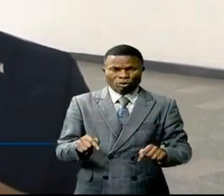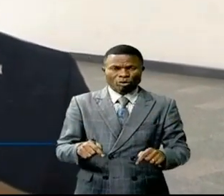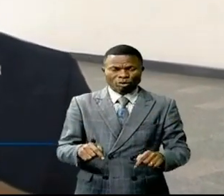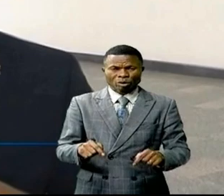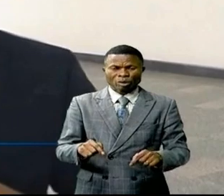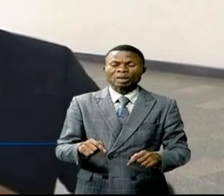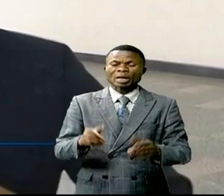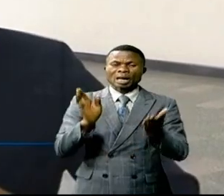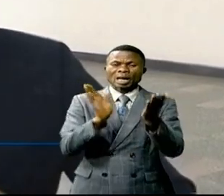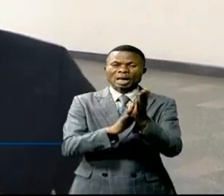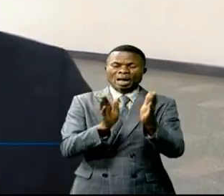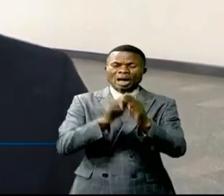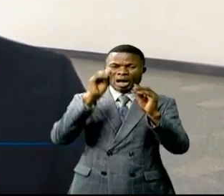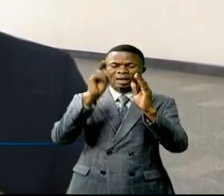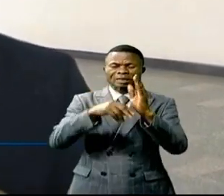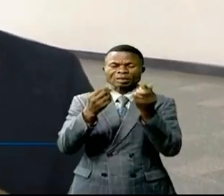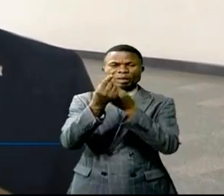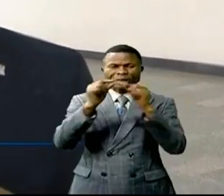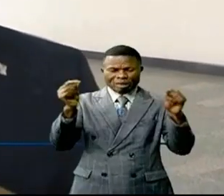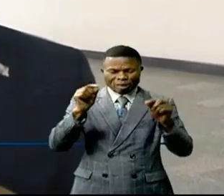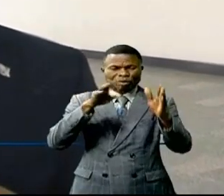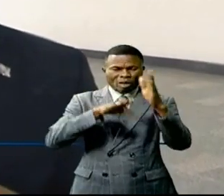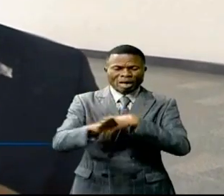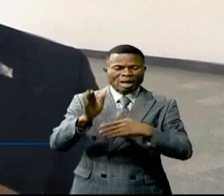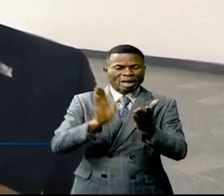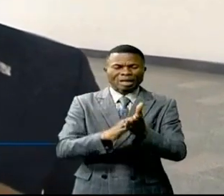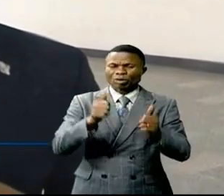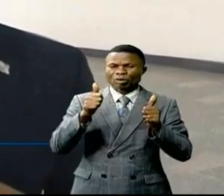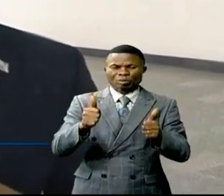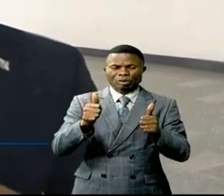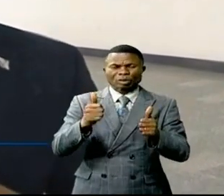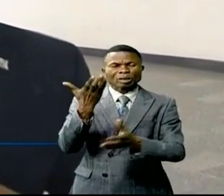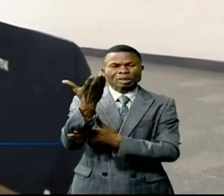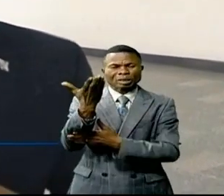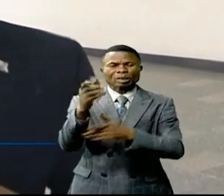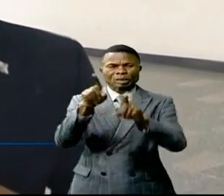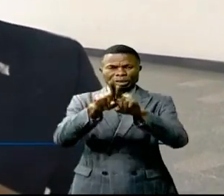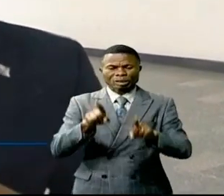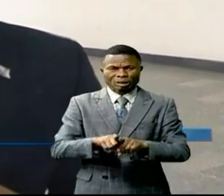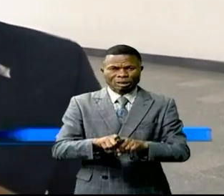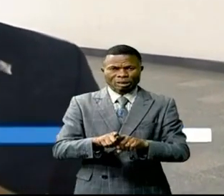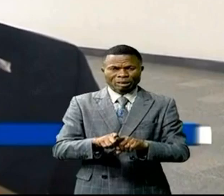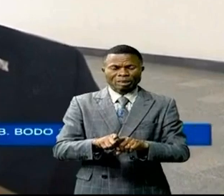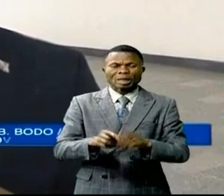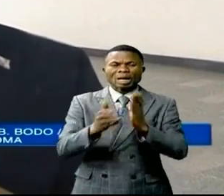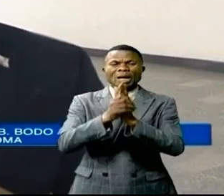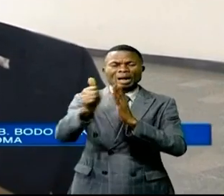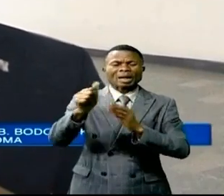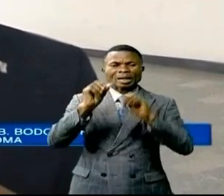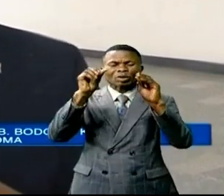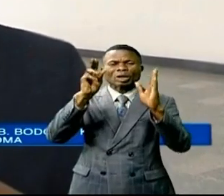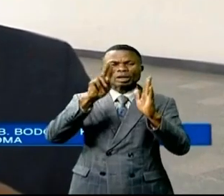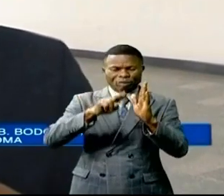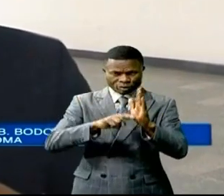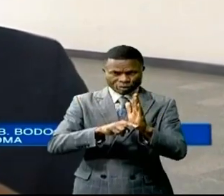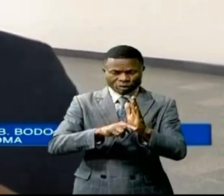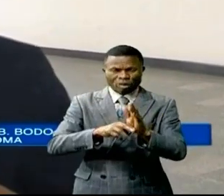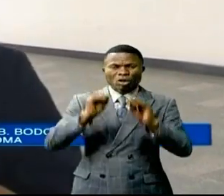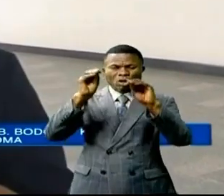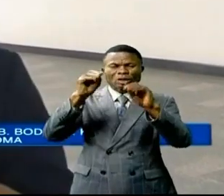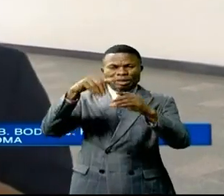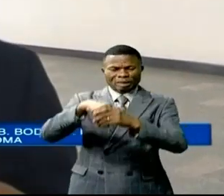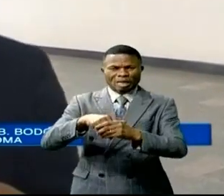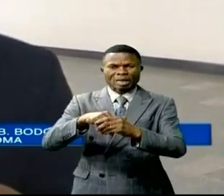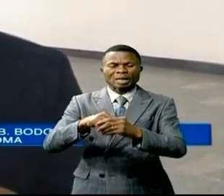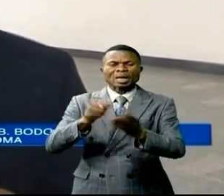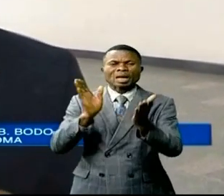à la gratuité, ils ont eu l'accès à l'éducation. Nous sollicitons également le relèvement de la qualité de l'enseignement qui est dispensé au niveau